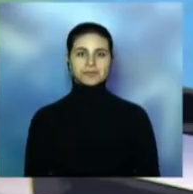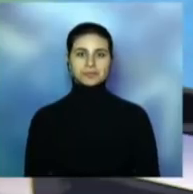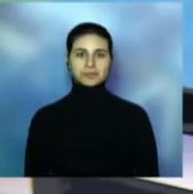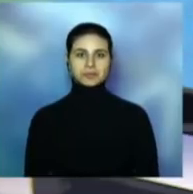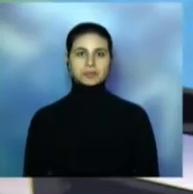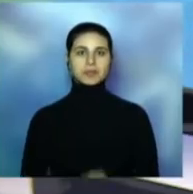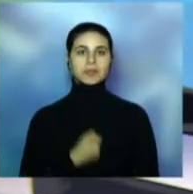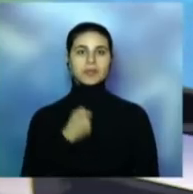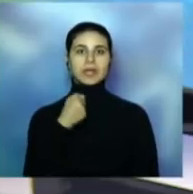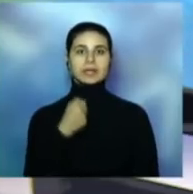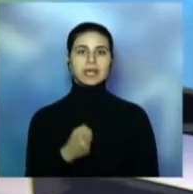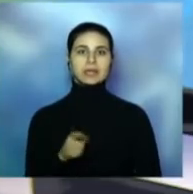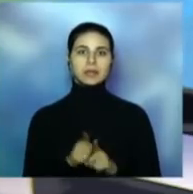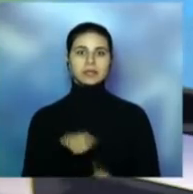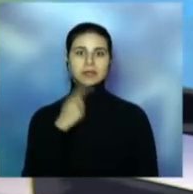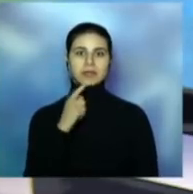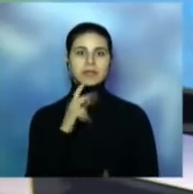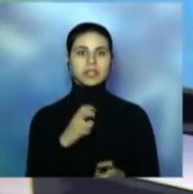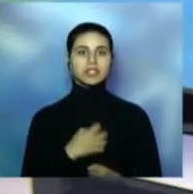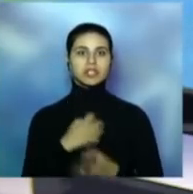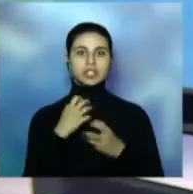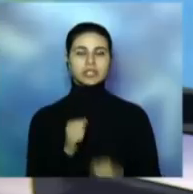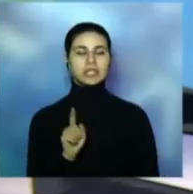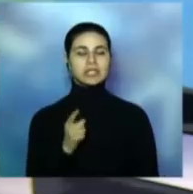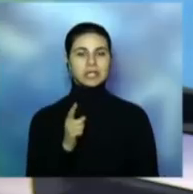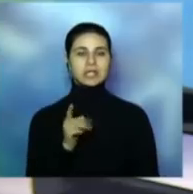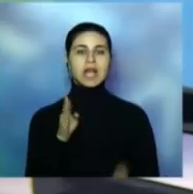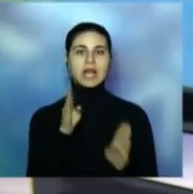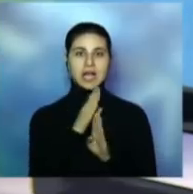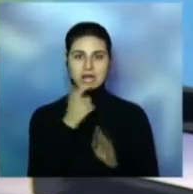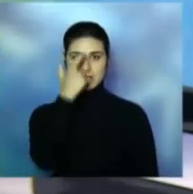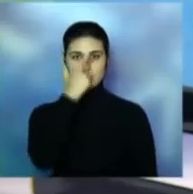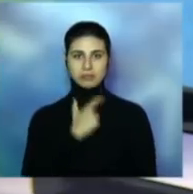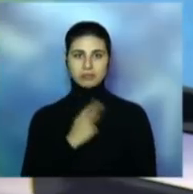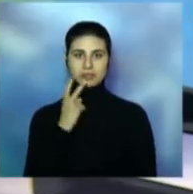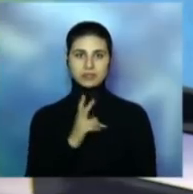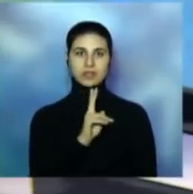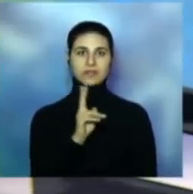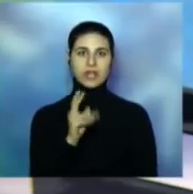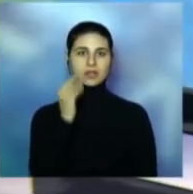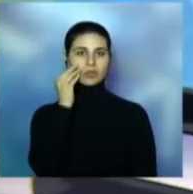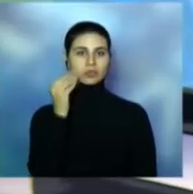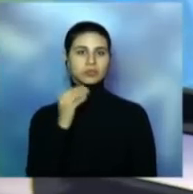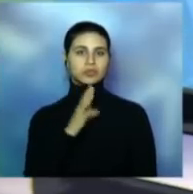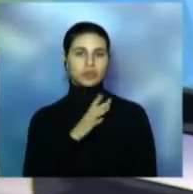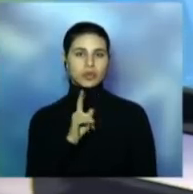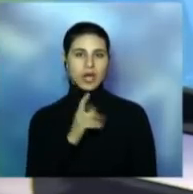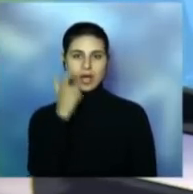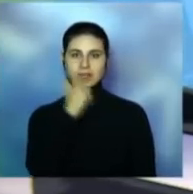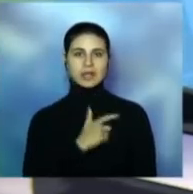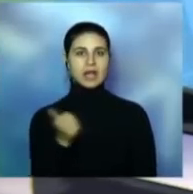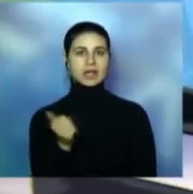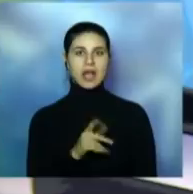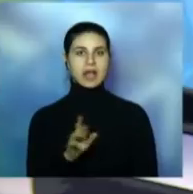დაყენება, ასე ვთქვათ, ჯანსაღ დონეზე, რადგანაც გარეგნობიდან დაწყებული იქ ვიღაცას მოწუკია მოუვიდა, ვიღაცას სხეული